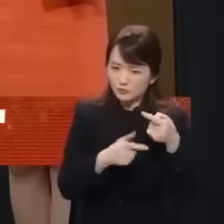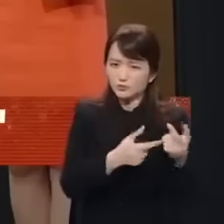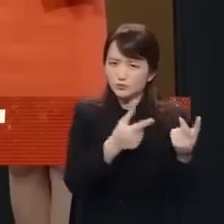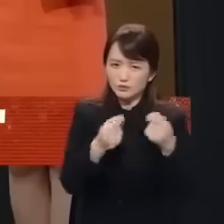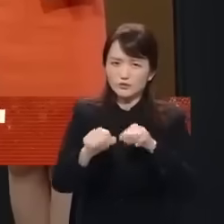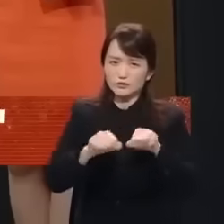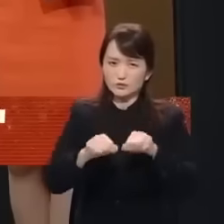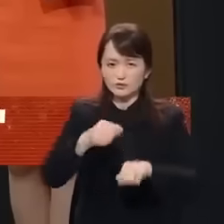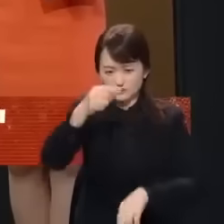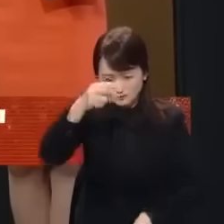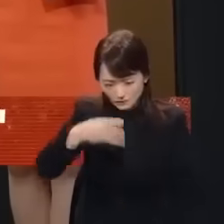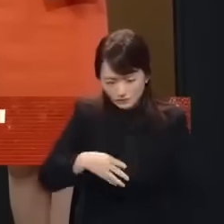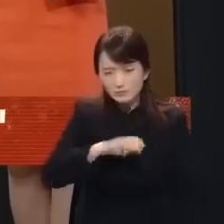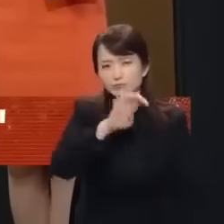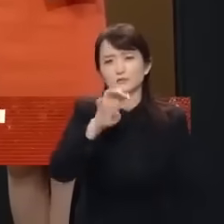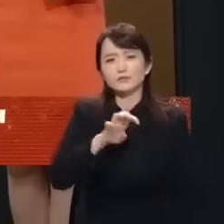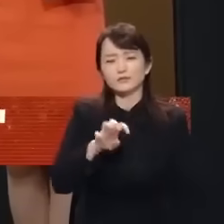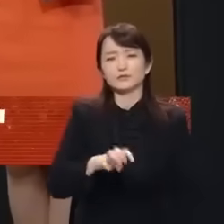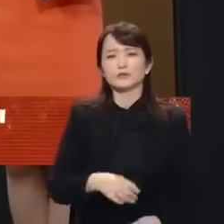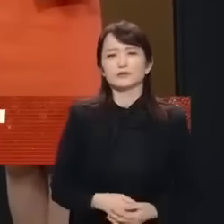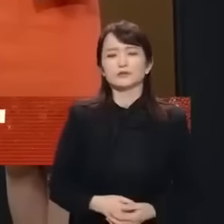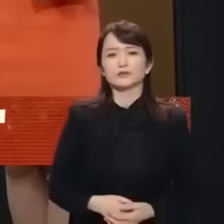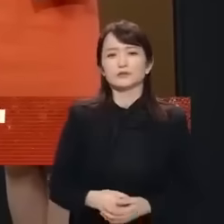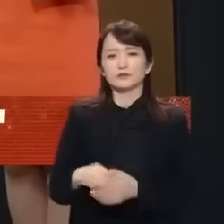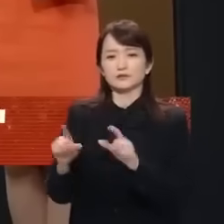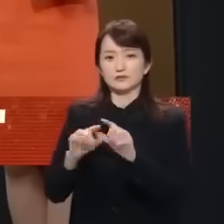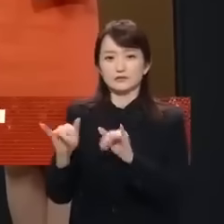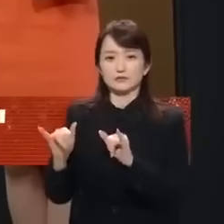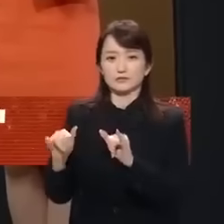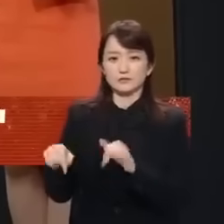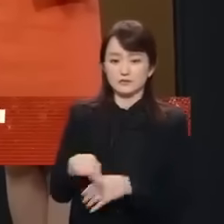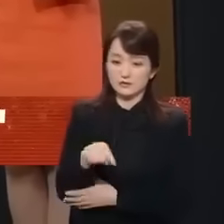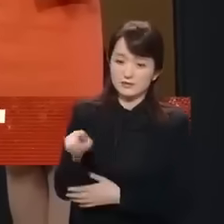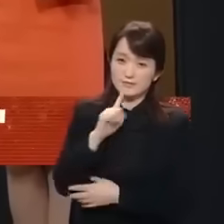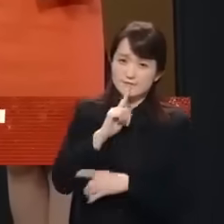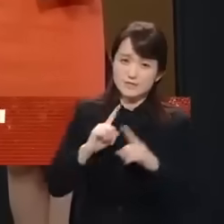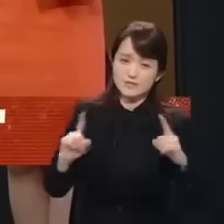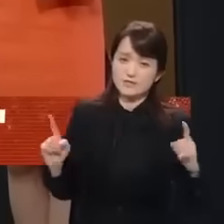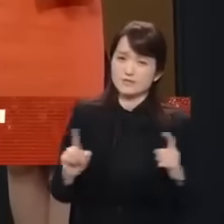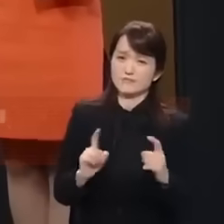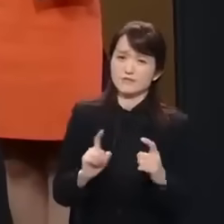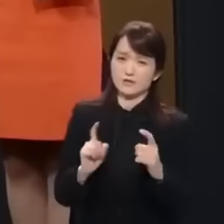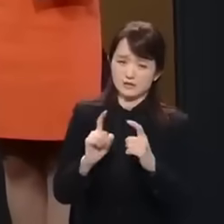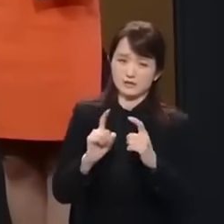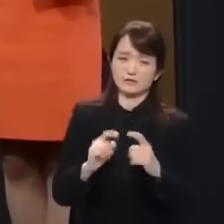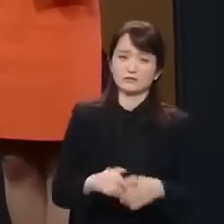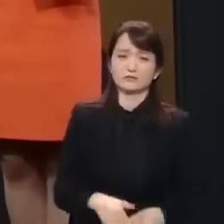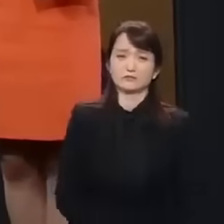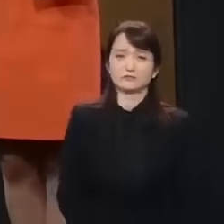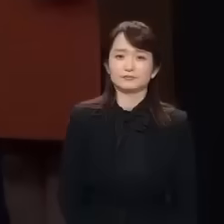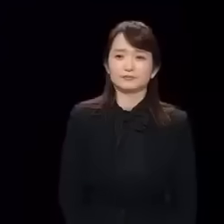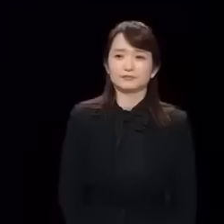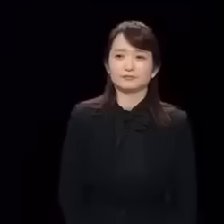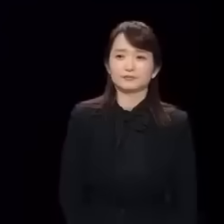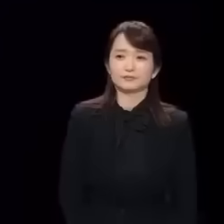행위를 여러 번 반복해왔는데요. 결국 주민들 사이에선 말다툼까지 벌어졌습니다.